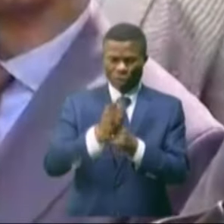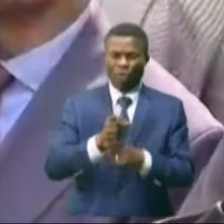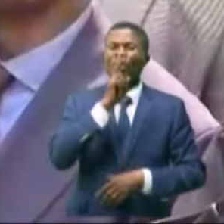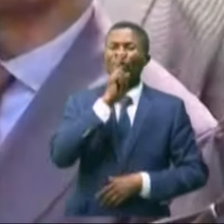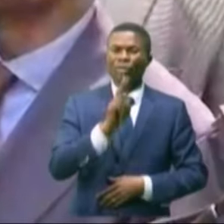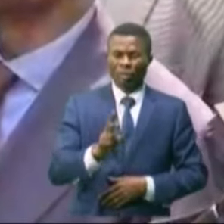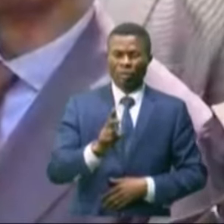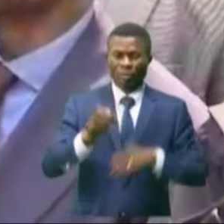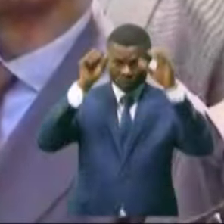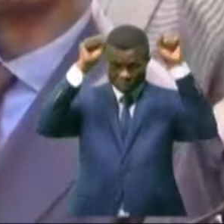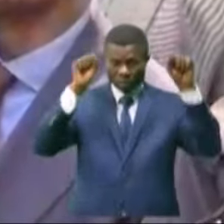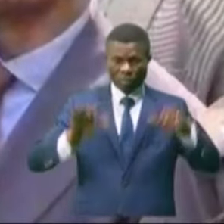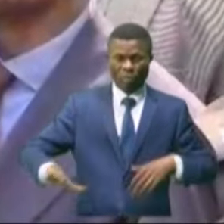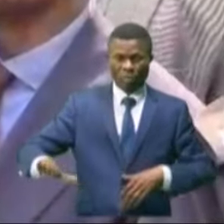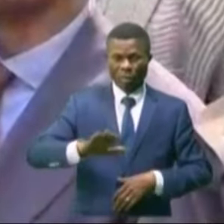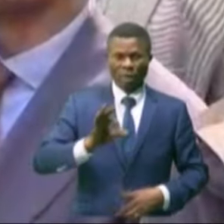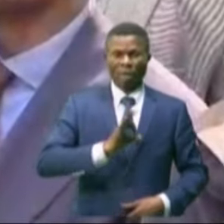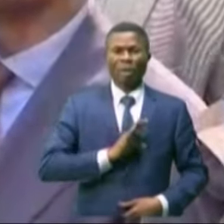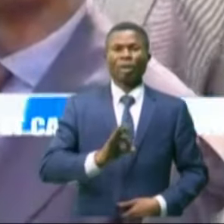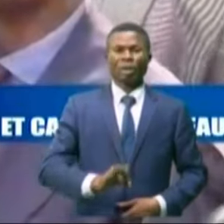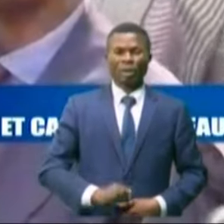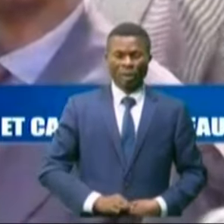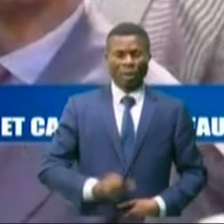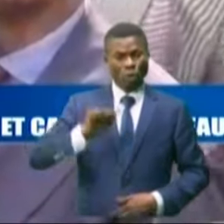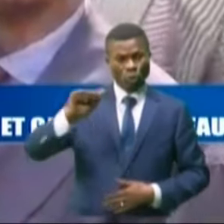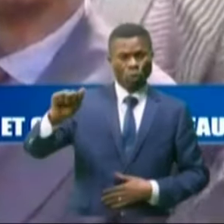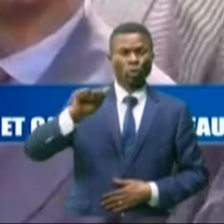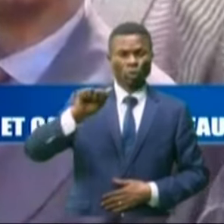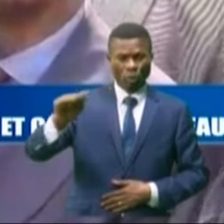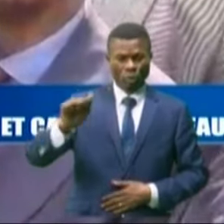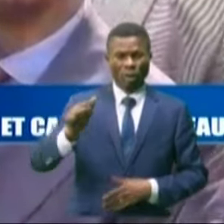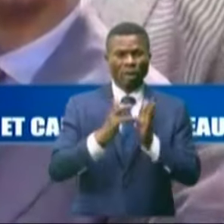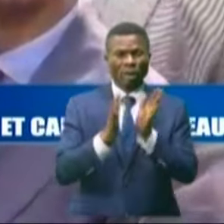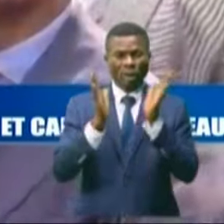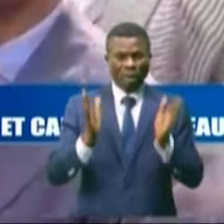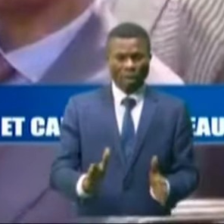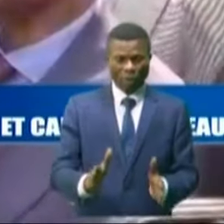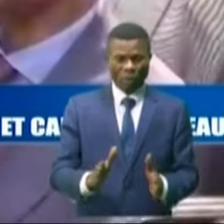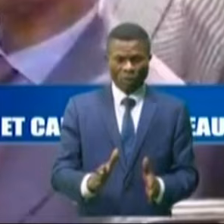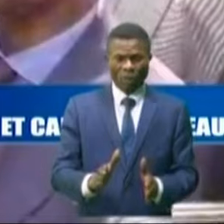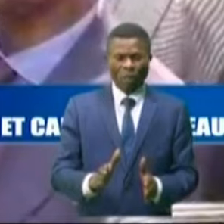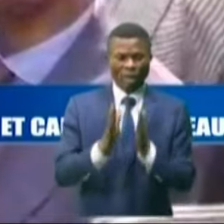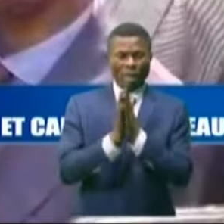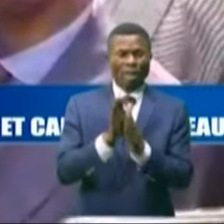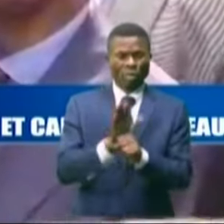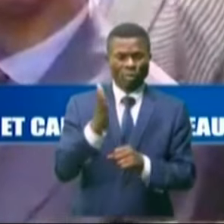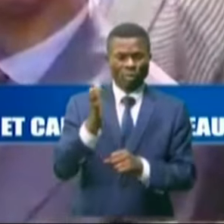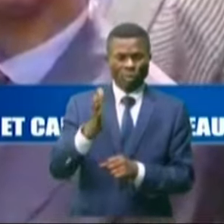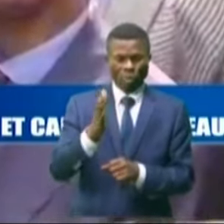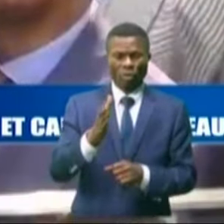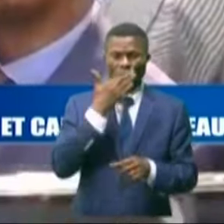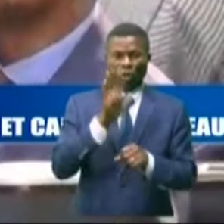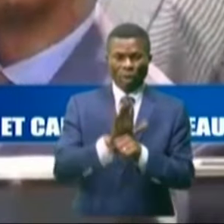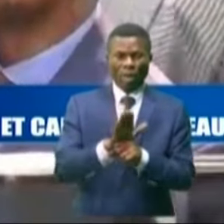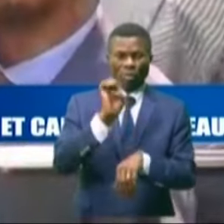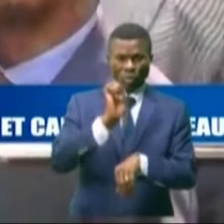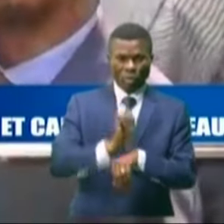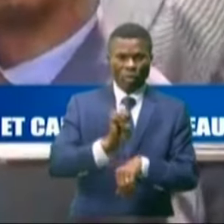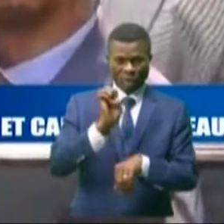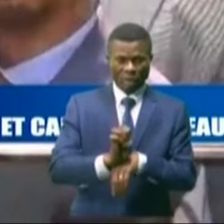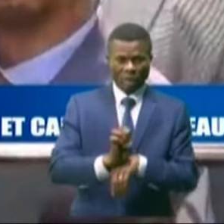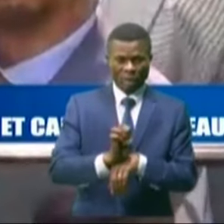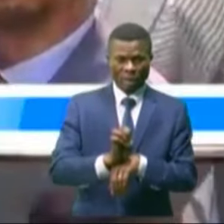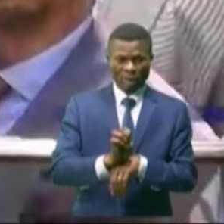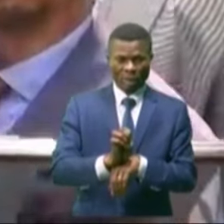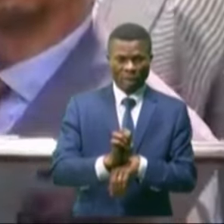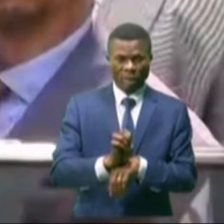le président Félix Tshisekedi lui-même, c'est un chrétien pratiquant. J'ai rassuré l'Église qu'il